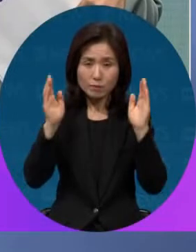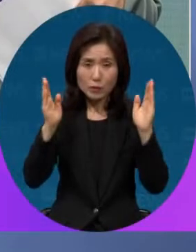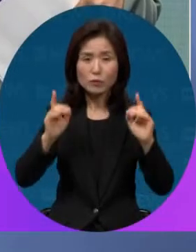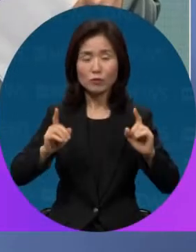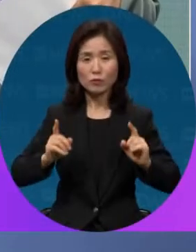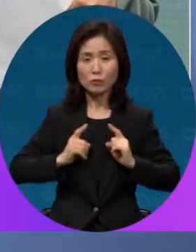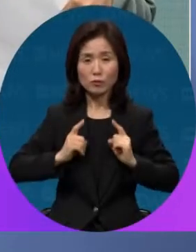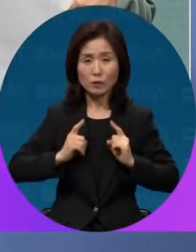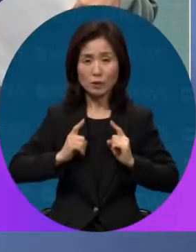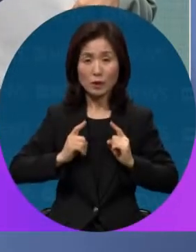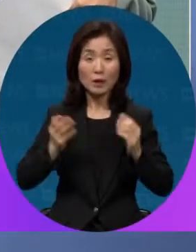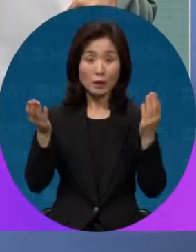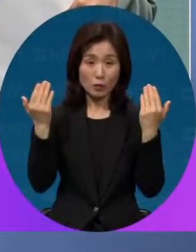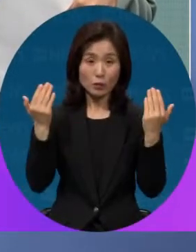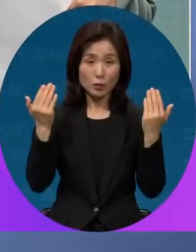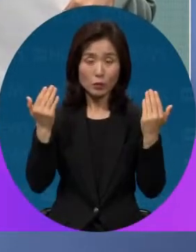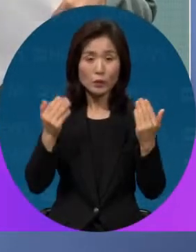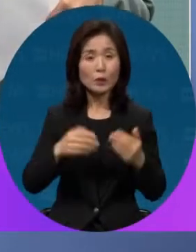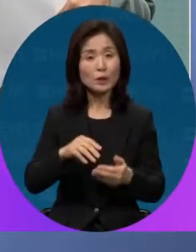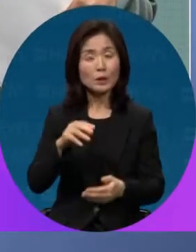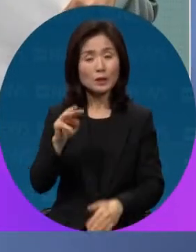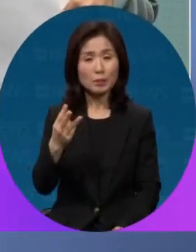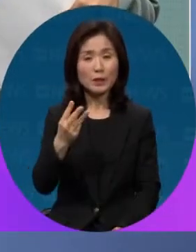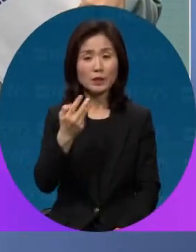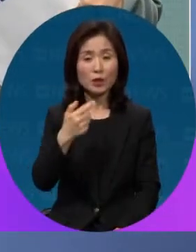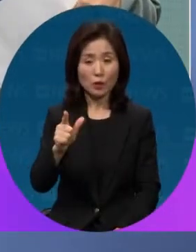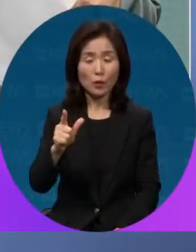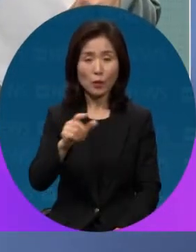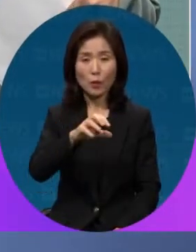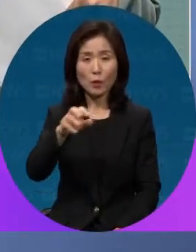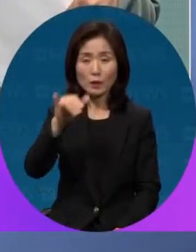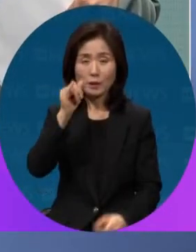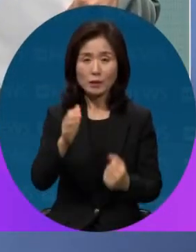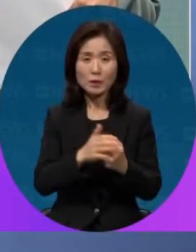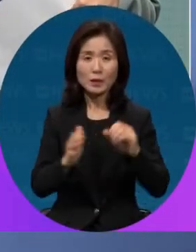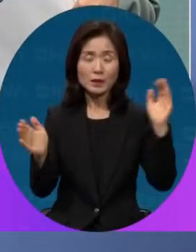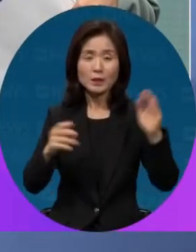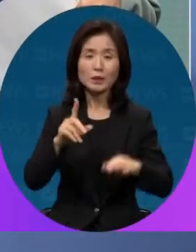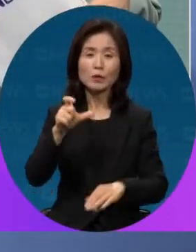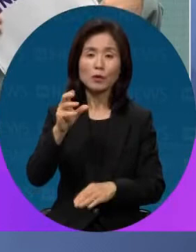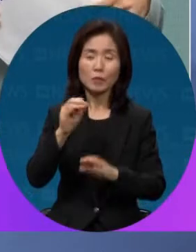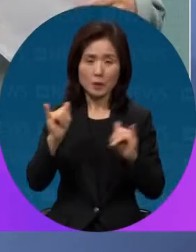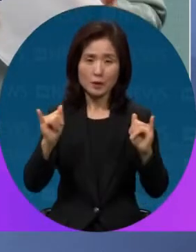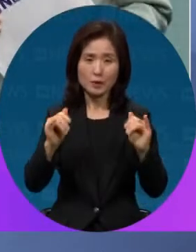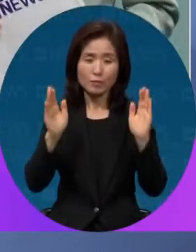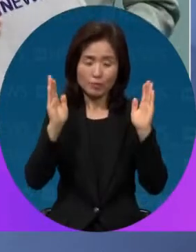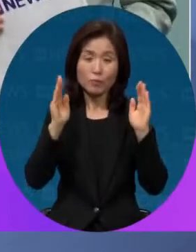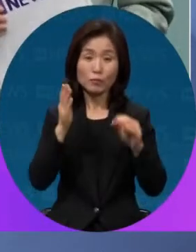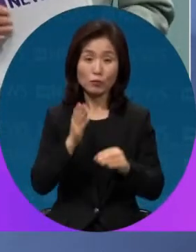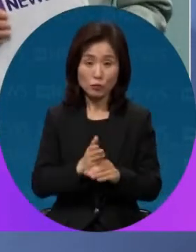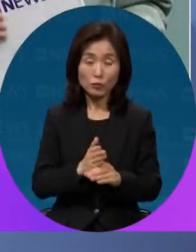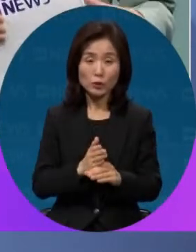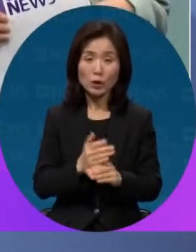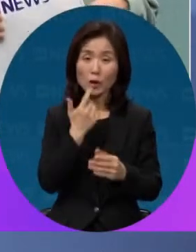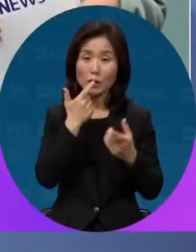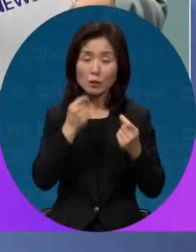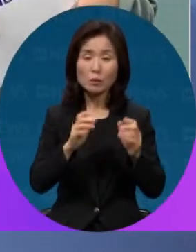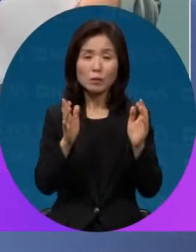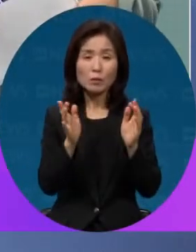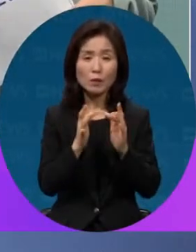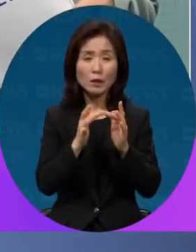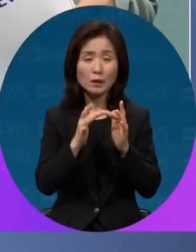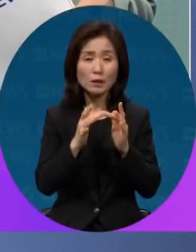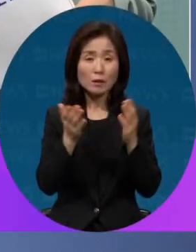이른바 혼합하고 요도 300 6곳이 납 의 학생 15만여 명이 재학 중인 상태입니다 이처럼 온라인